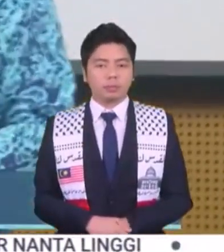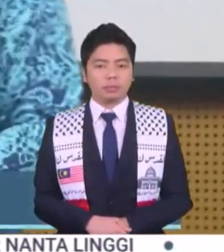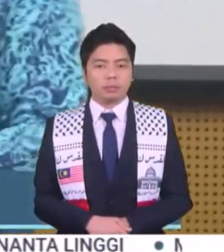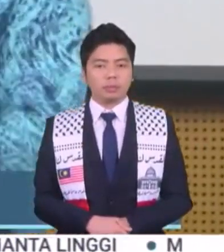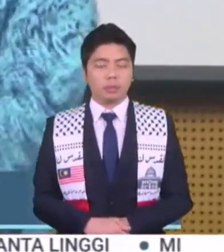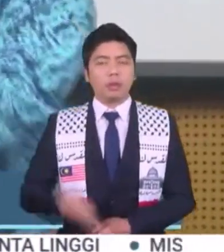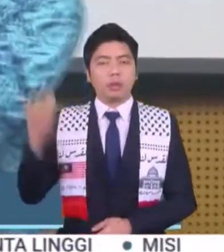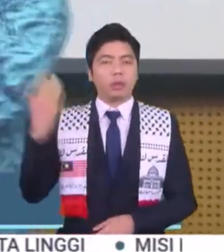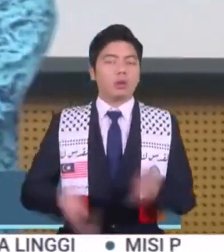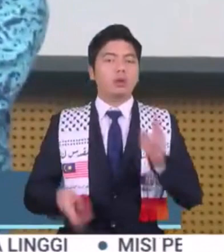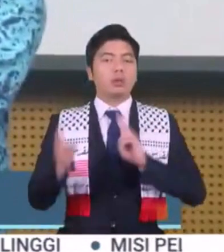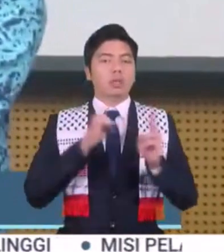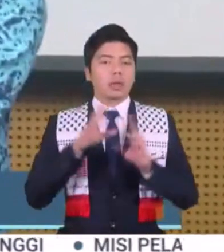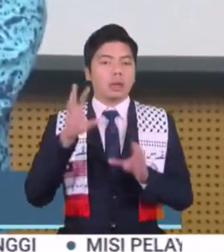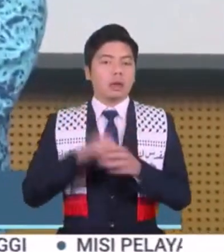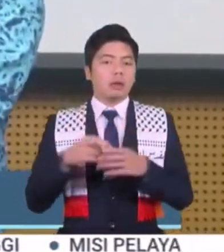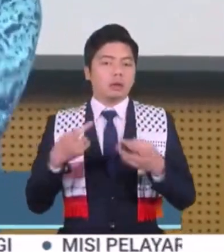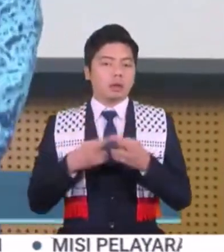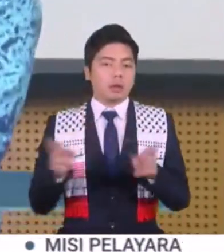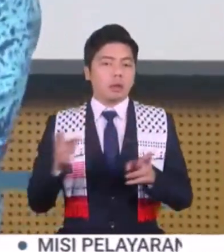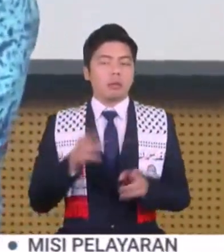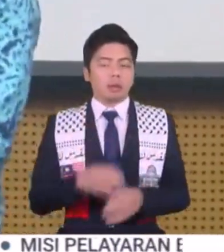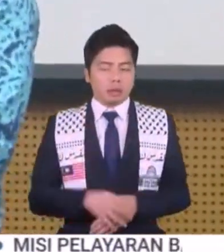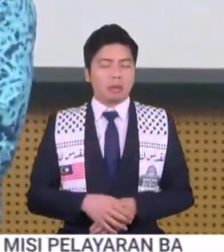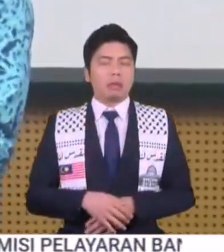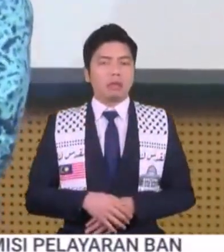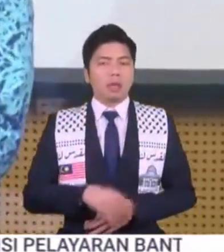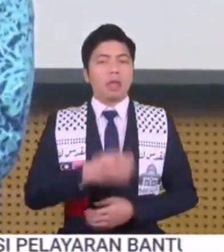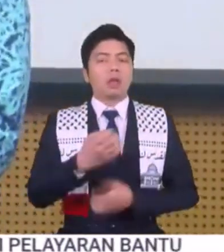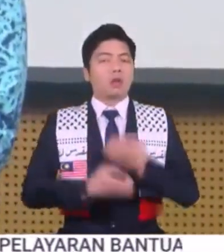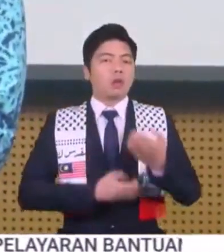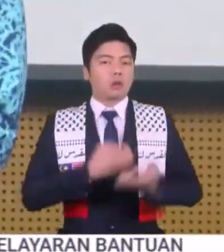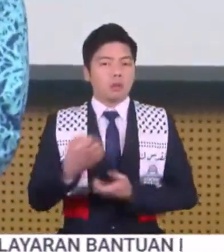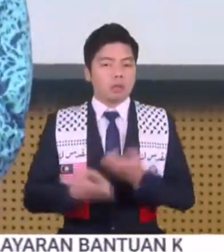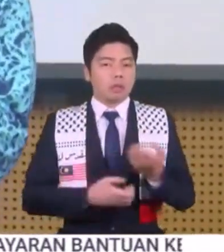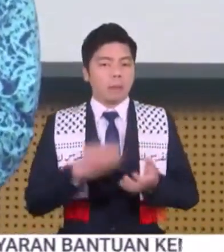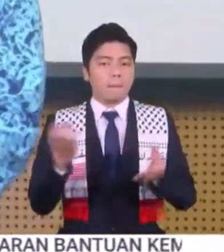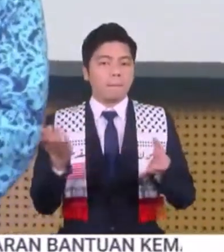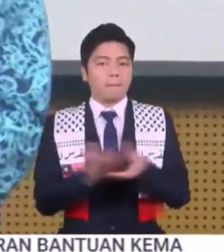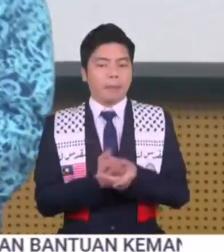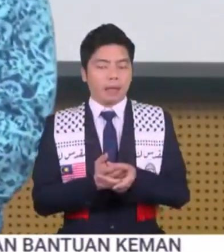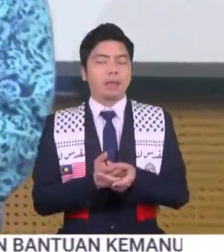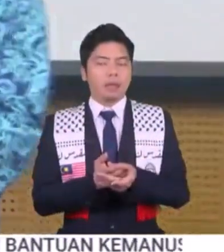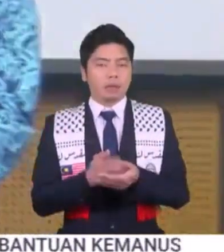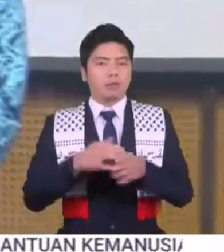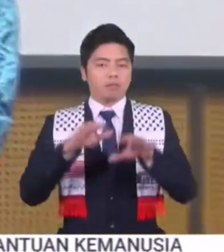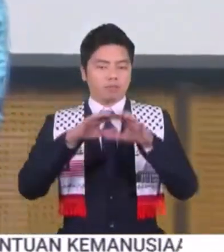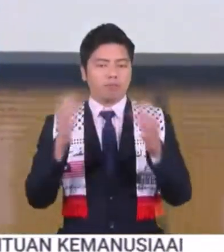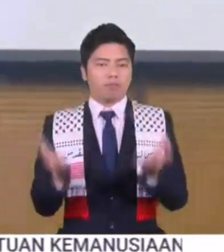Beliau berucap semasa pelancaran Malaysia Economic Monitor ke-29 oleh Bank Dunia Ibu Negara.